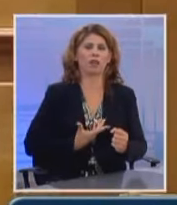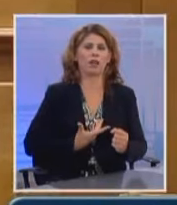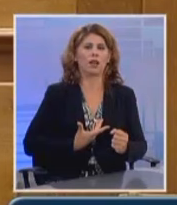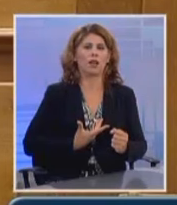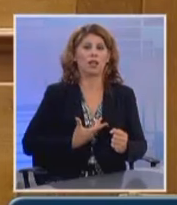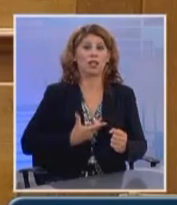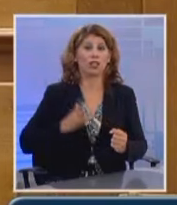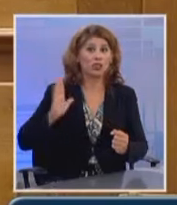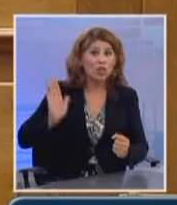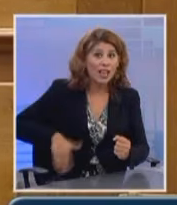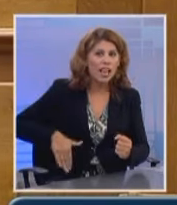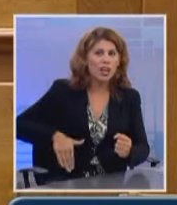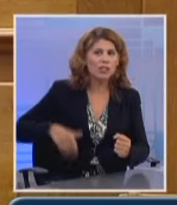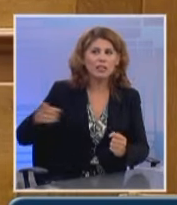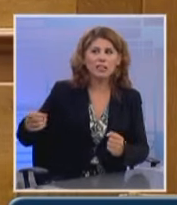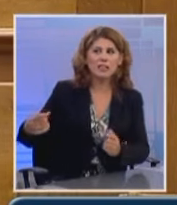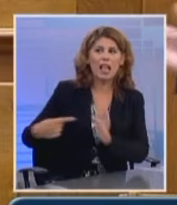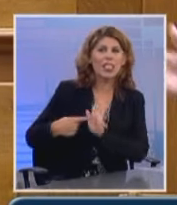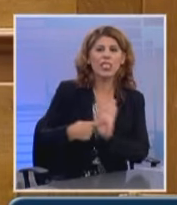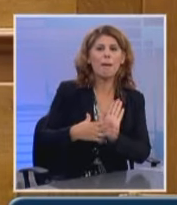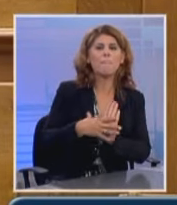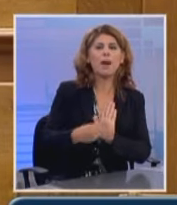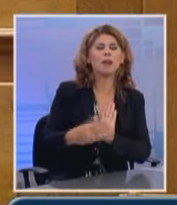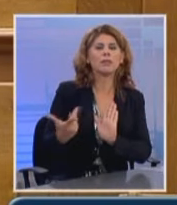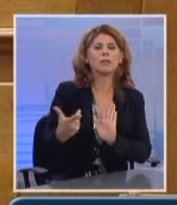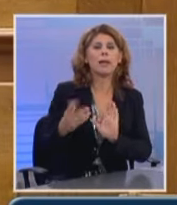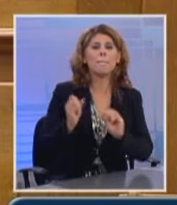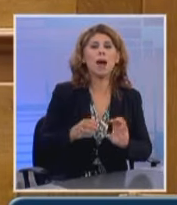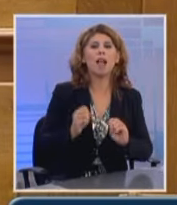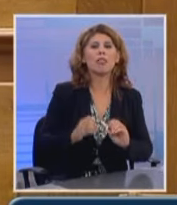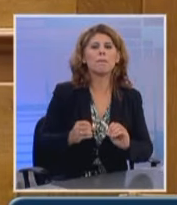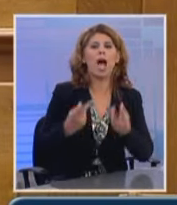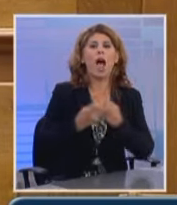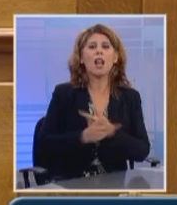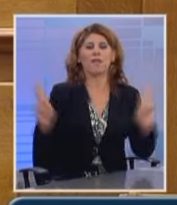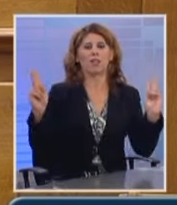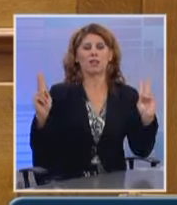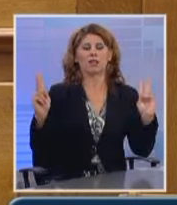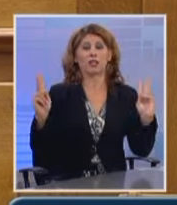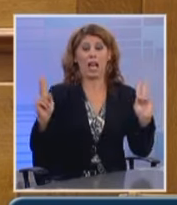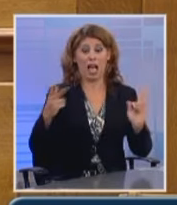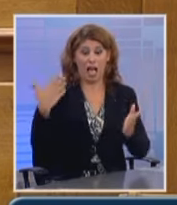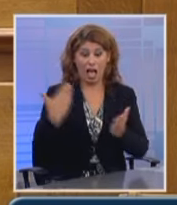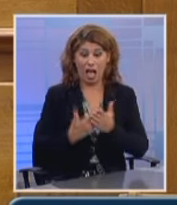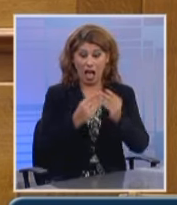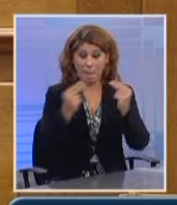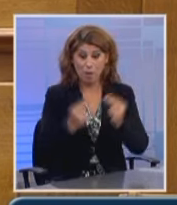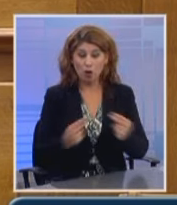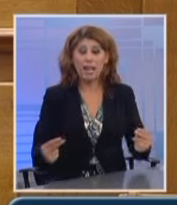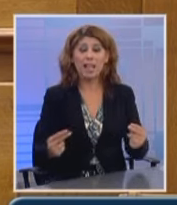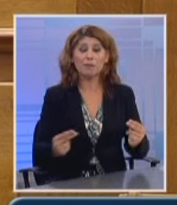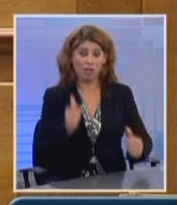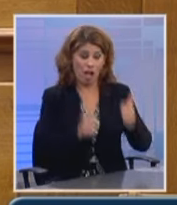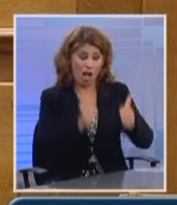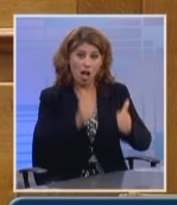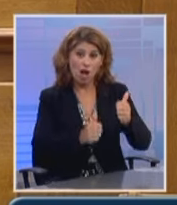μαθήματα ελευθερίας. Οι επιδόσεις σας στο Ρίο ήταν εξαιρετικές. Φέρατε στη χώρα μας και στους δικούς